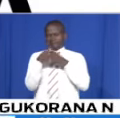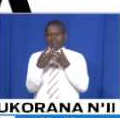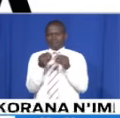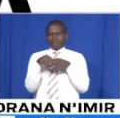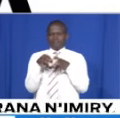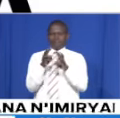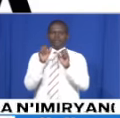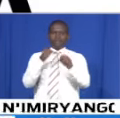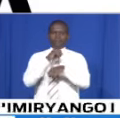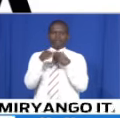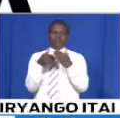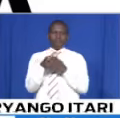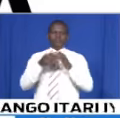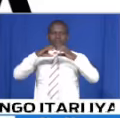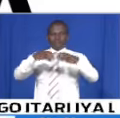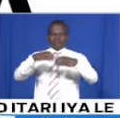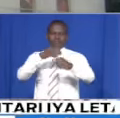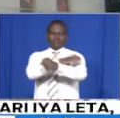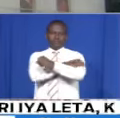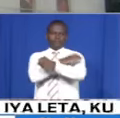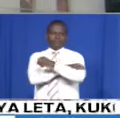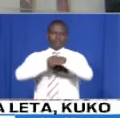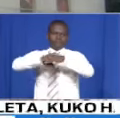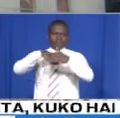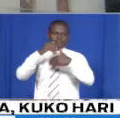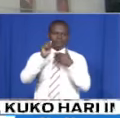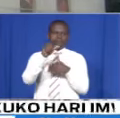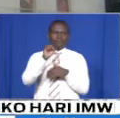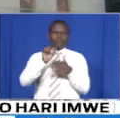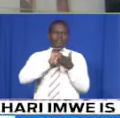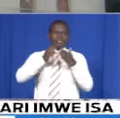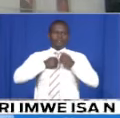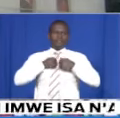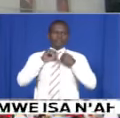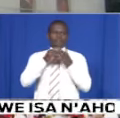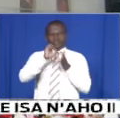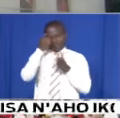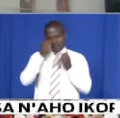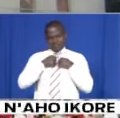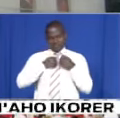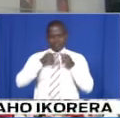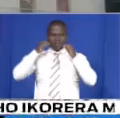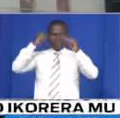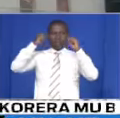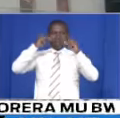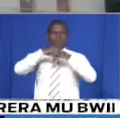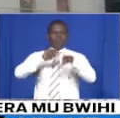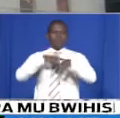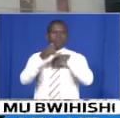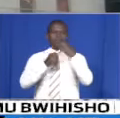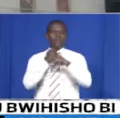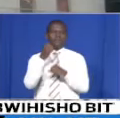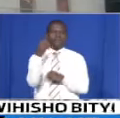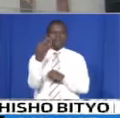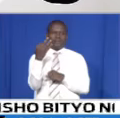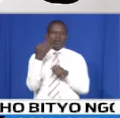bushoboka. Ikipe y'umupira w'amaguru ya Arsenal yo mu Bwongereza yasinyanye amasezerano na guverinoma y'u Rwanda yo kurwamamaza mu gihe cy'imyaka 3,